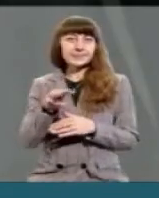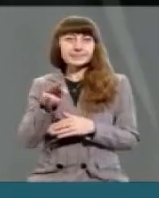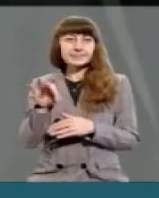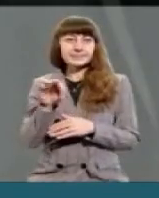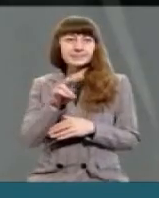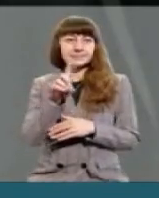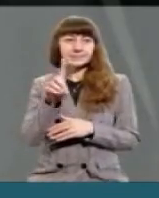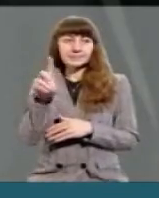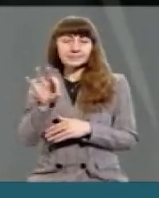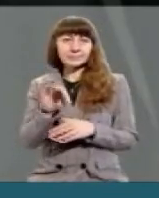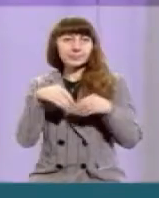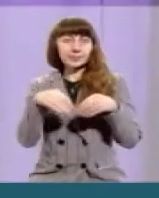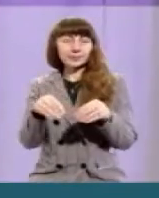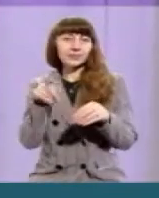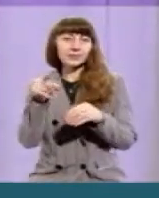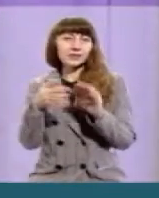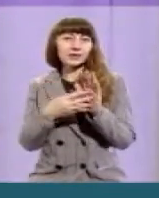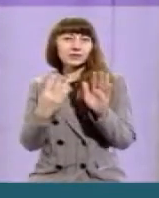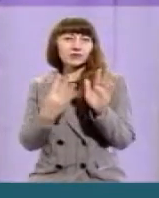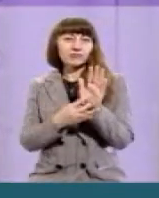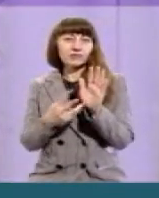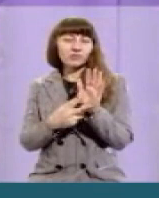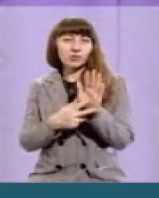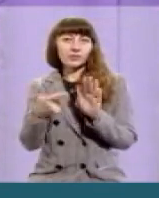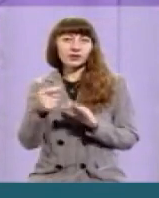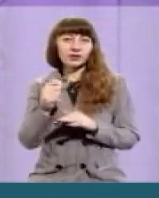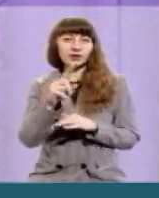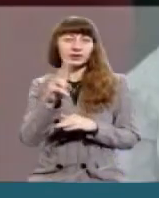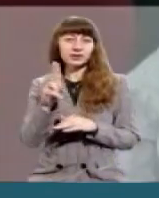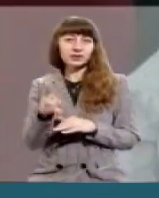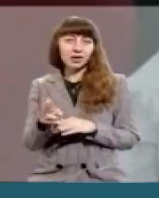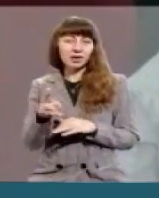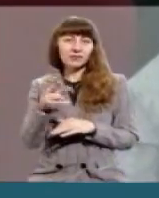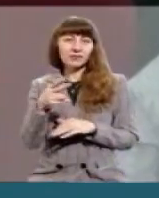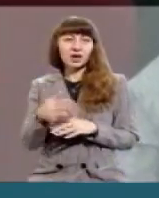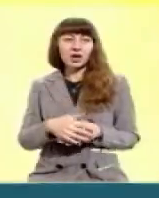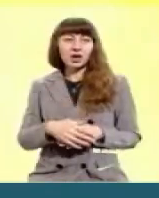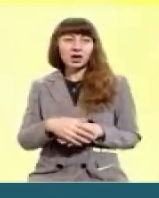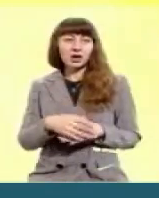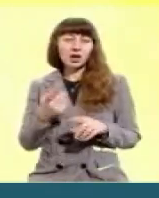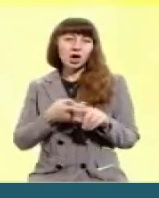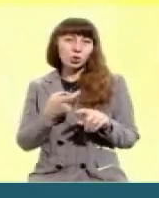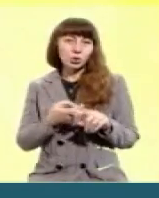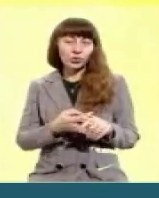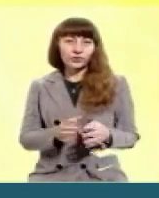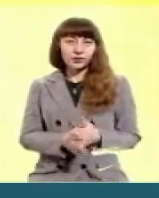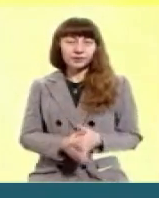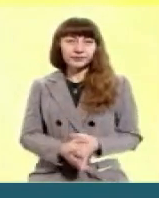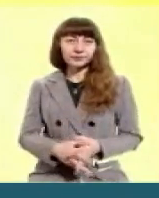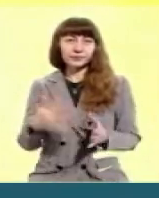өнімдері, 136 мың гектарға өсімдіктер және 52 мың гектарға майлы дақылдар егілген.